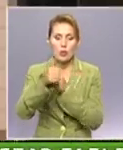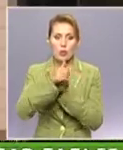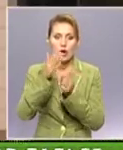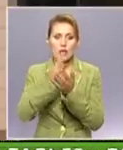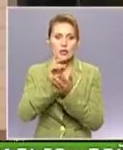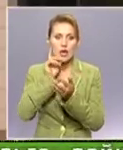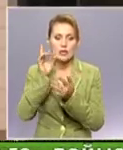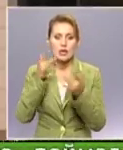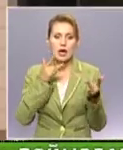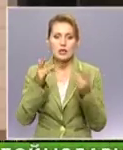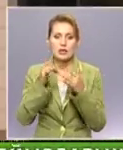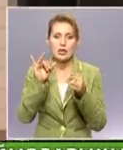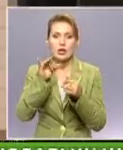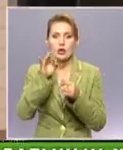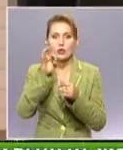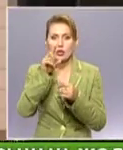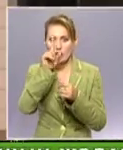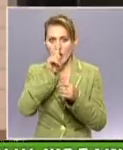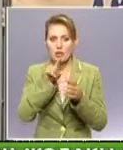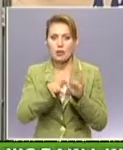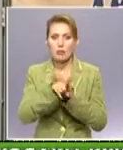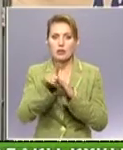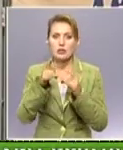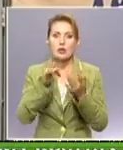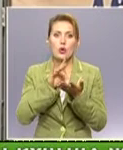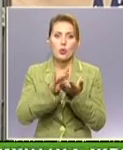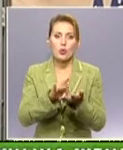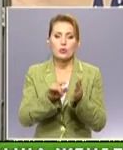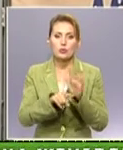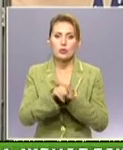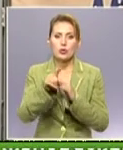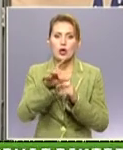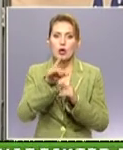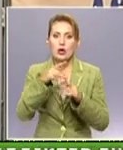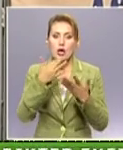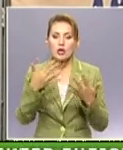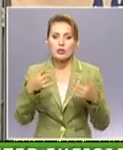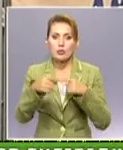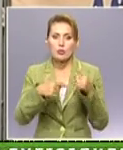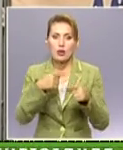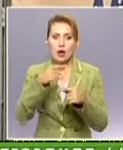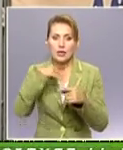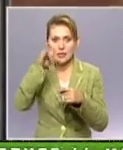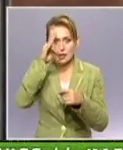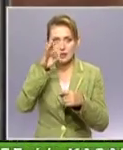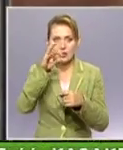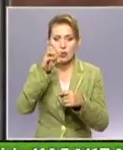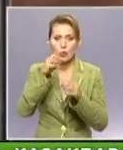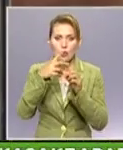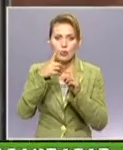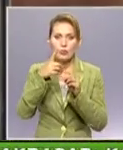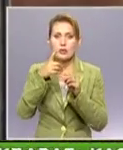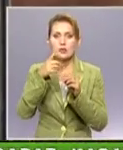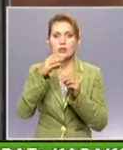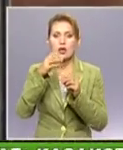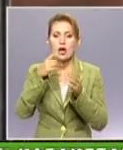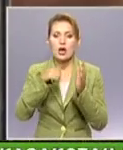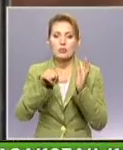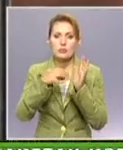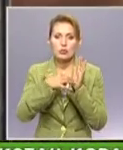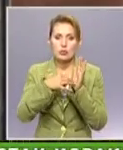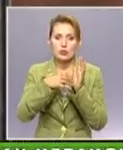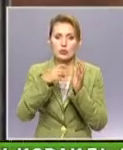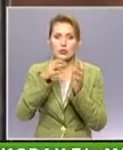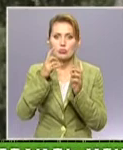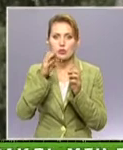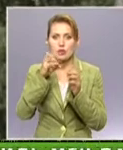жатқан жастар театры 42 айынан бастап гастрольдік сапарға аттанбақ. Ал дәстүрлі үрдіс бойынша қазанның 11-ші жұлдызында 69-шы маусым